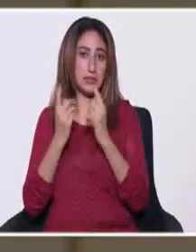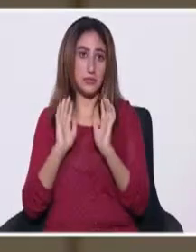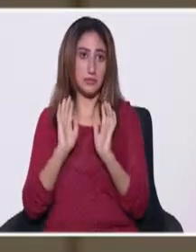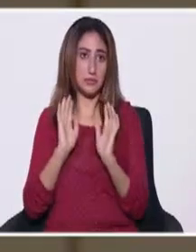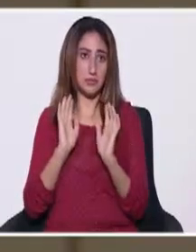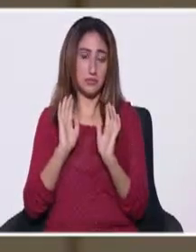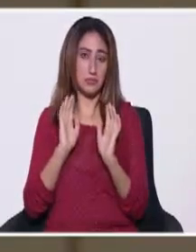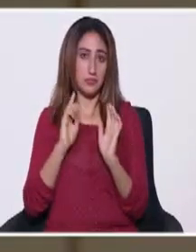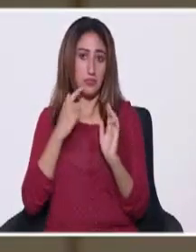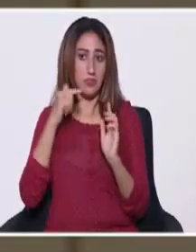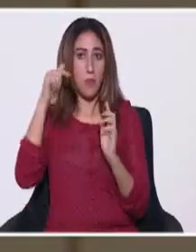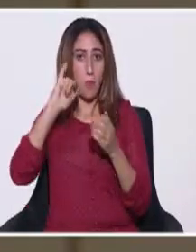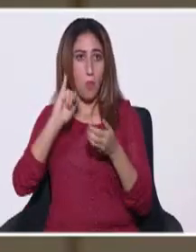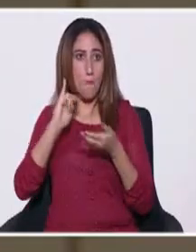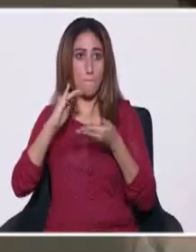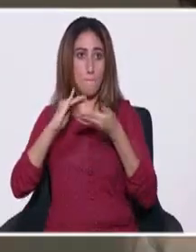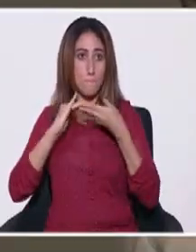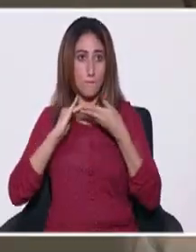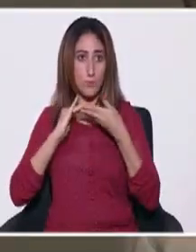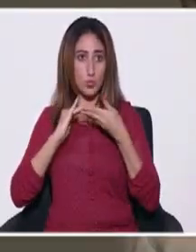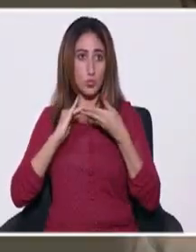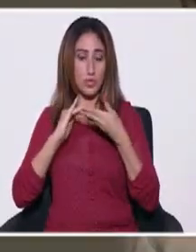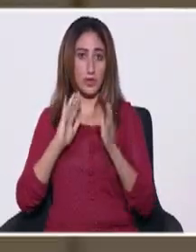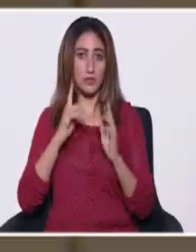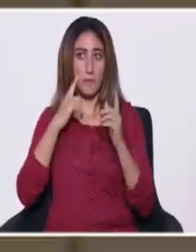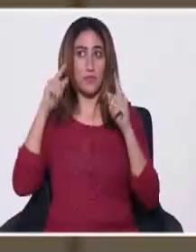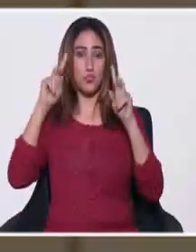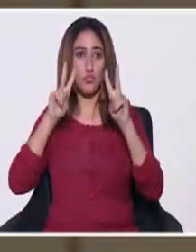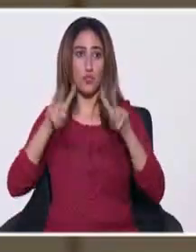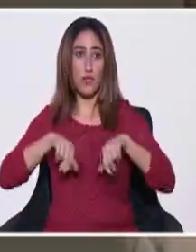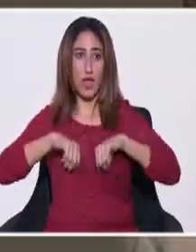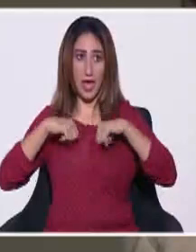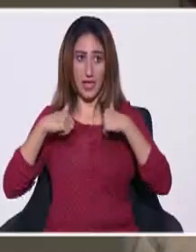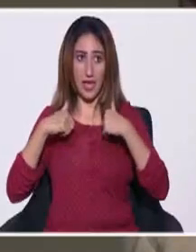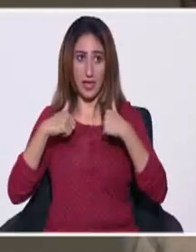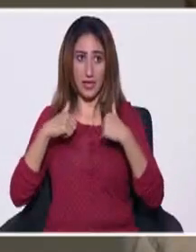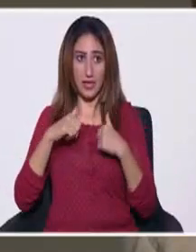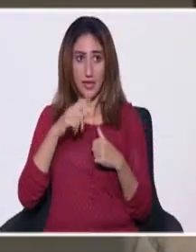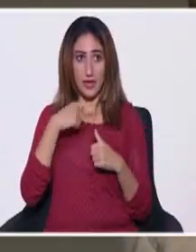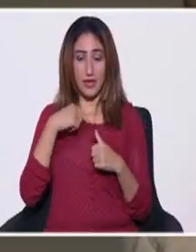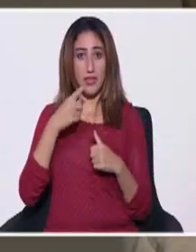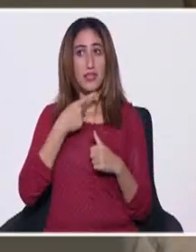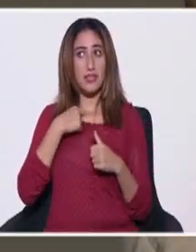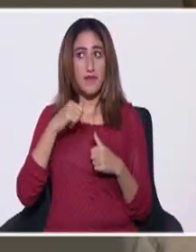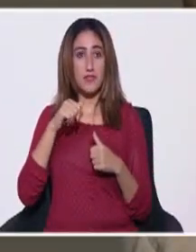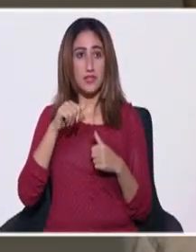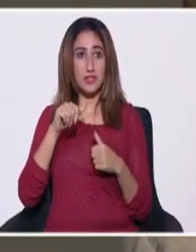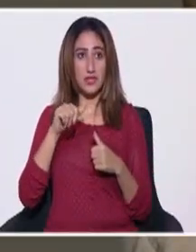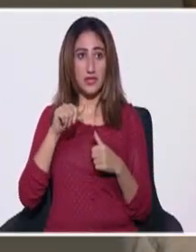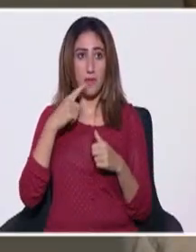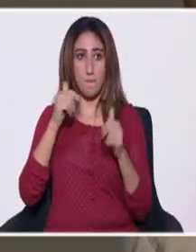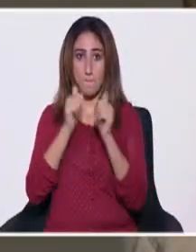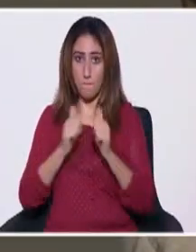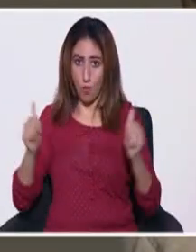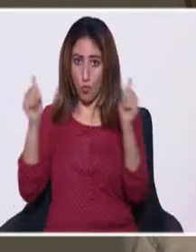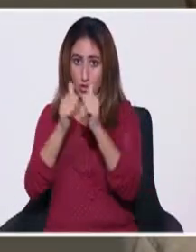اثر كتير في تكوني برضه. ونتمنى اشوف الحياه. صحيح، ونتمنى انه ده يبقى يعني سمه المجتمع دينا،